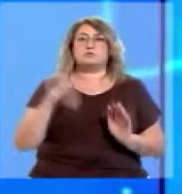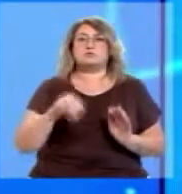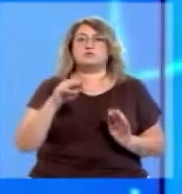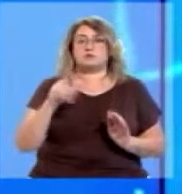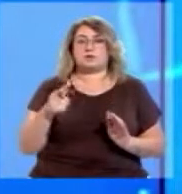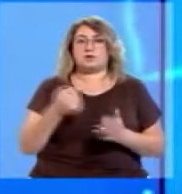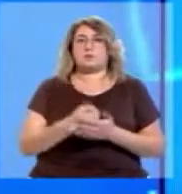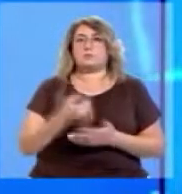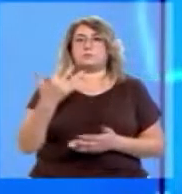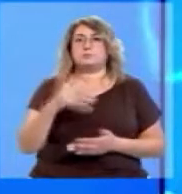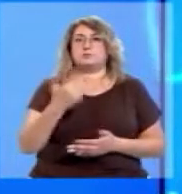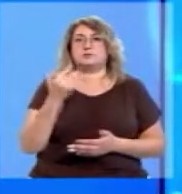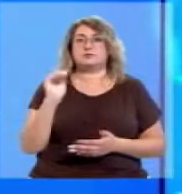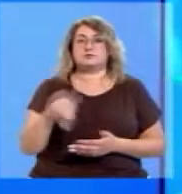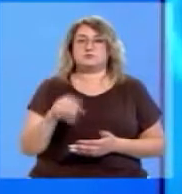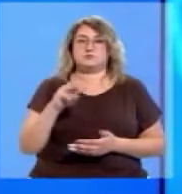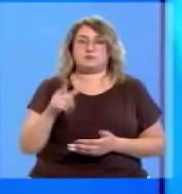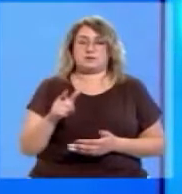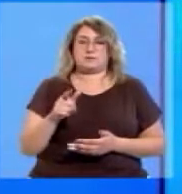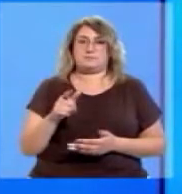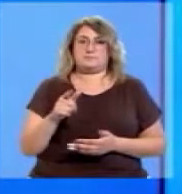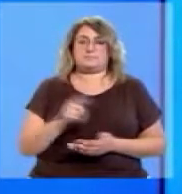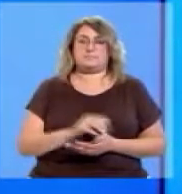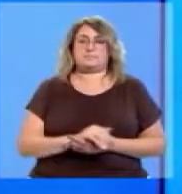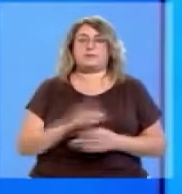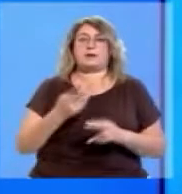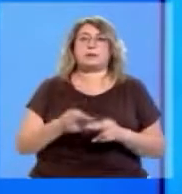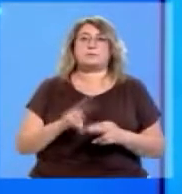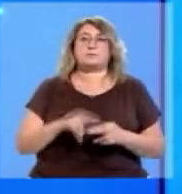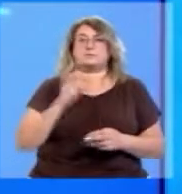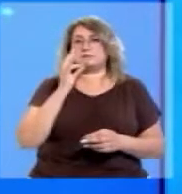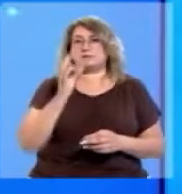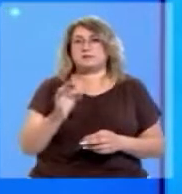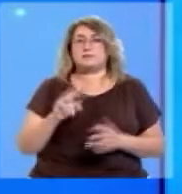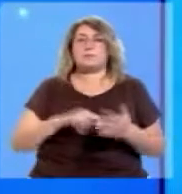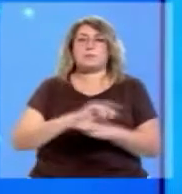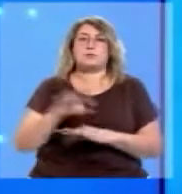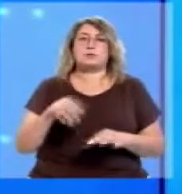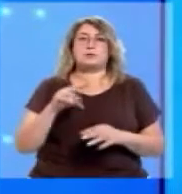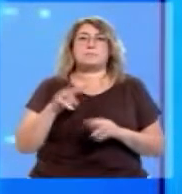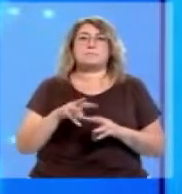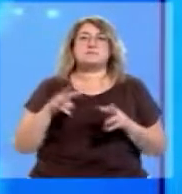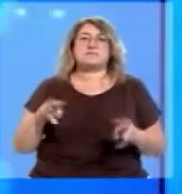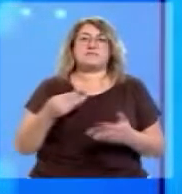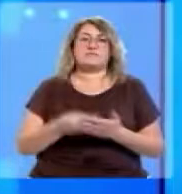мүмкін. Бұл туралы ашық нормативті құқықтық акт сайтында талқылануға шығарылған қаржы министрлігінің